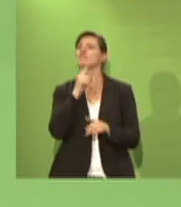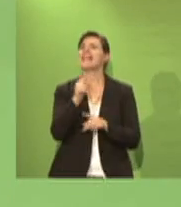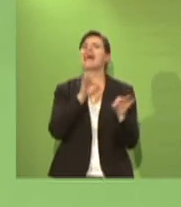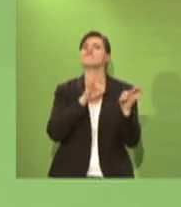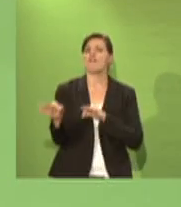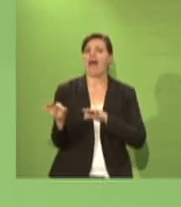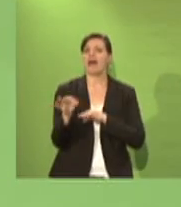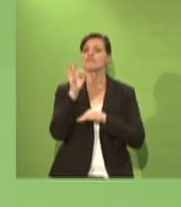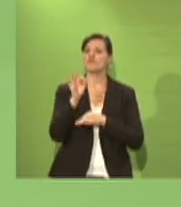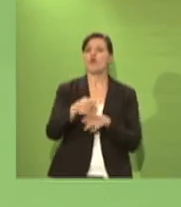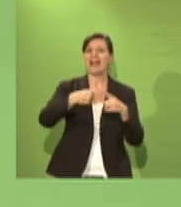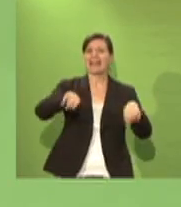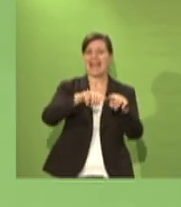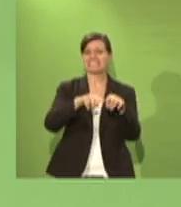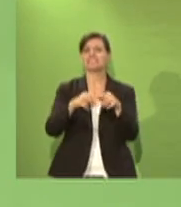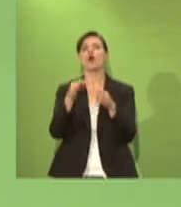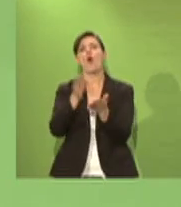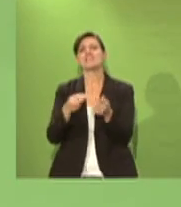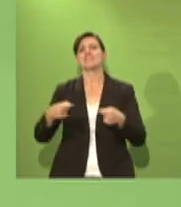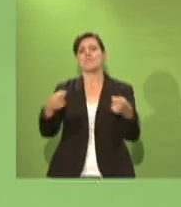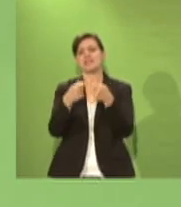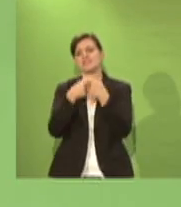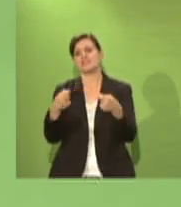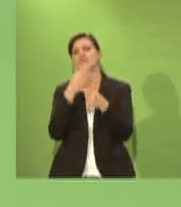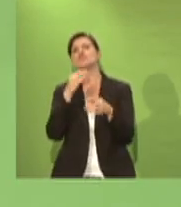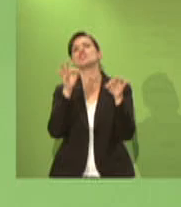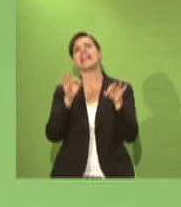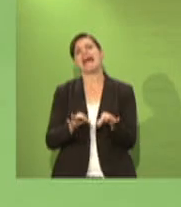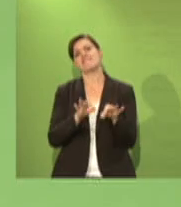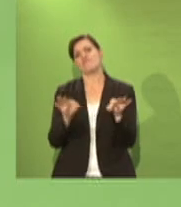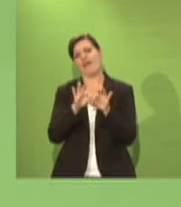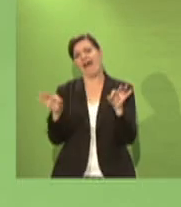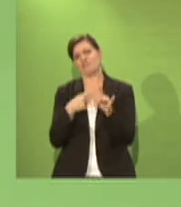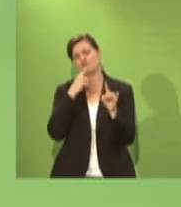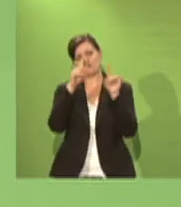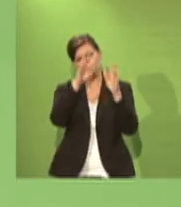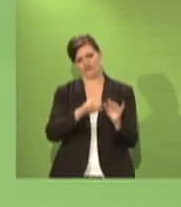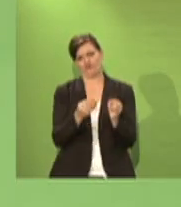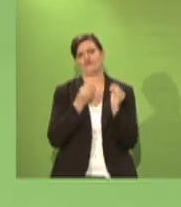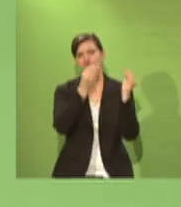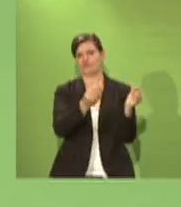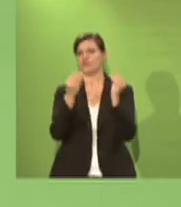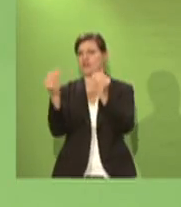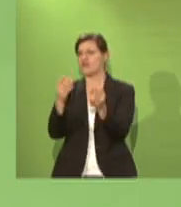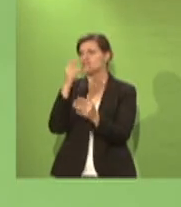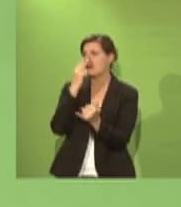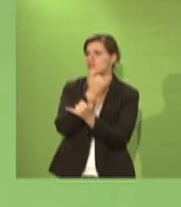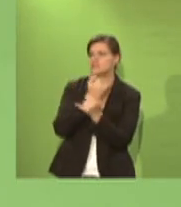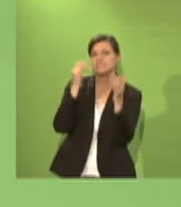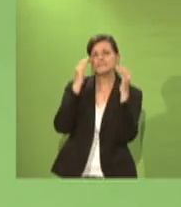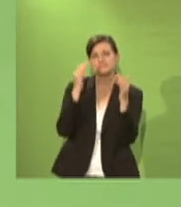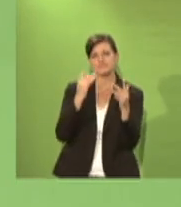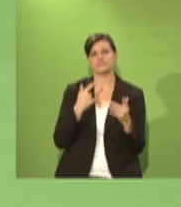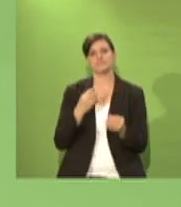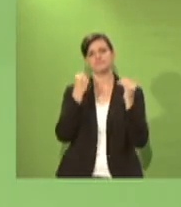Kreisverbände dann zur Verfügung stellen sollen, um mit Menschen zu arbeiten, die vielleicht ansonsten aus der Parteiarbeit und aus dem